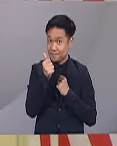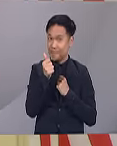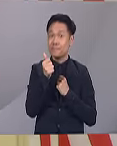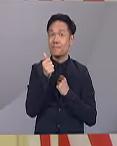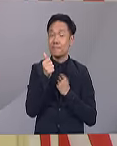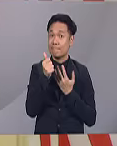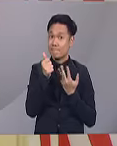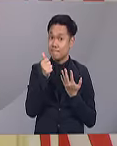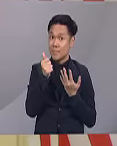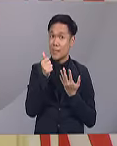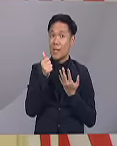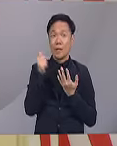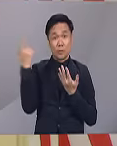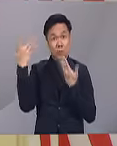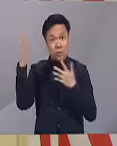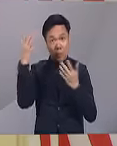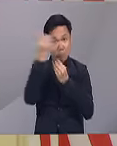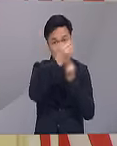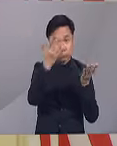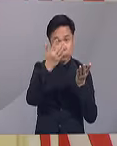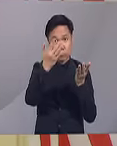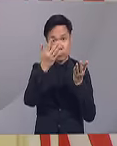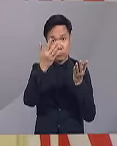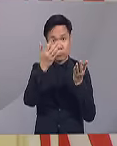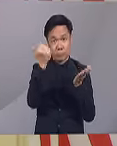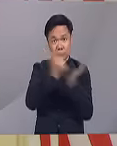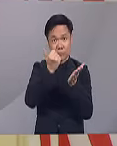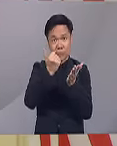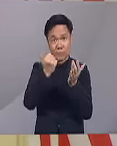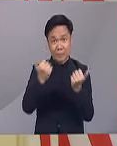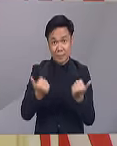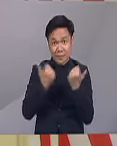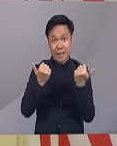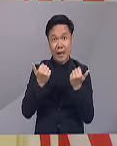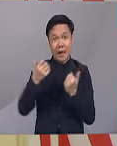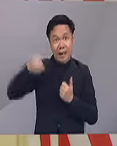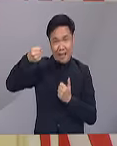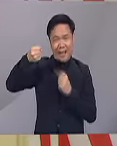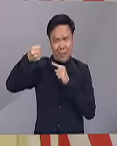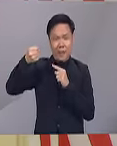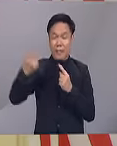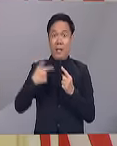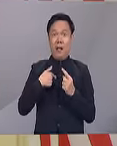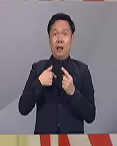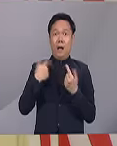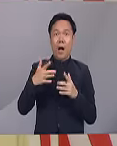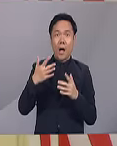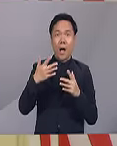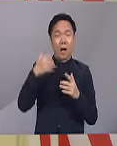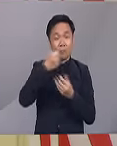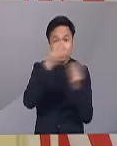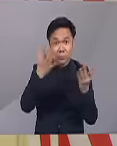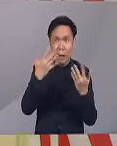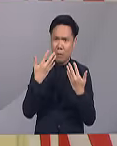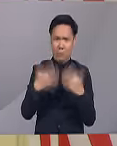walaupun penyimpan mohon belum umumkan lagi, saya tak mahu mendahului penyimpan mohon. Dah umum? Okey, dah